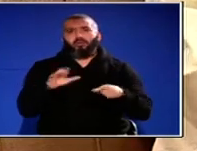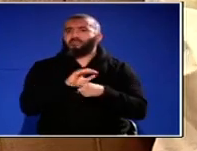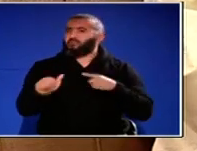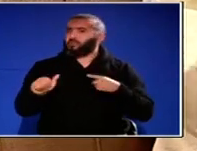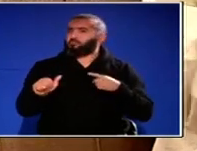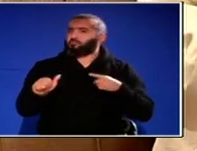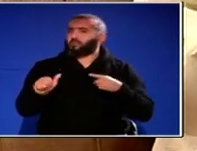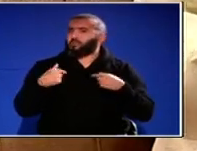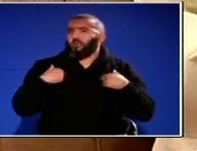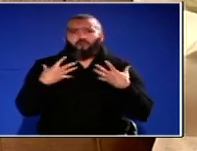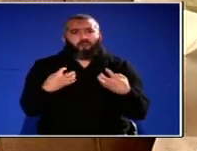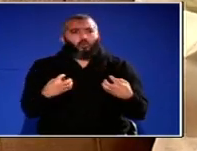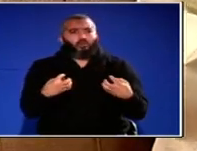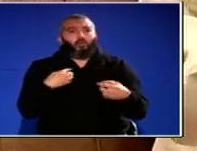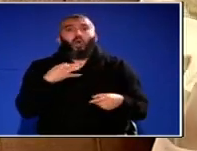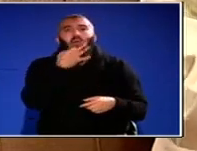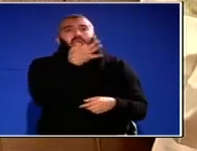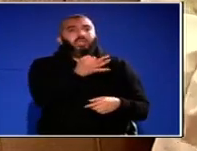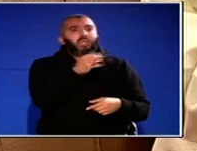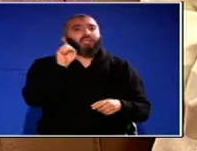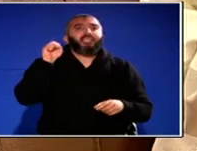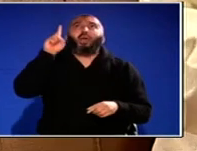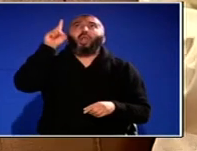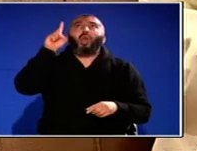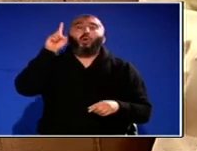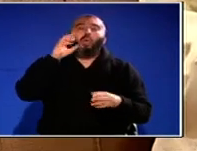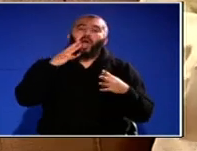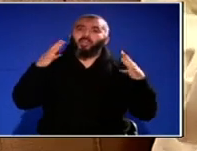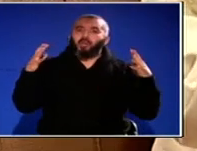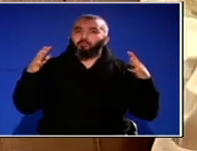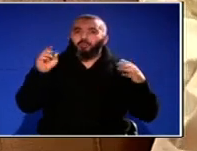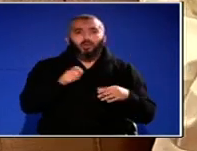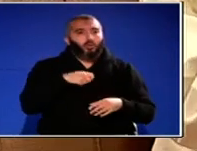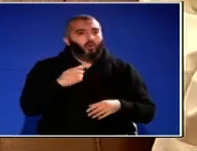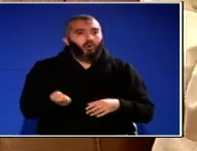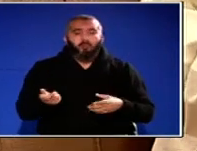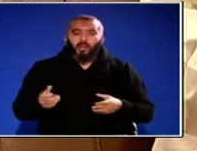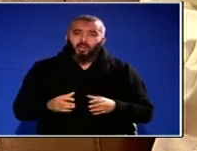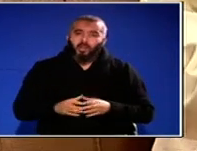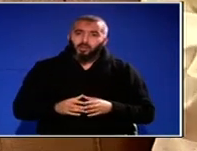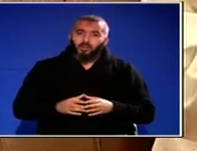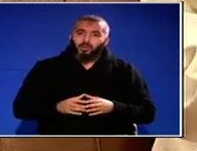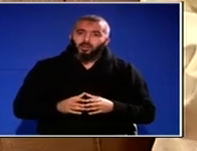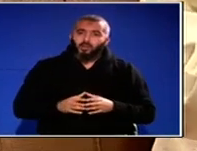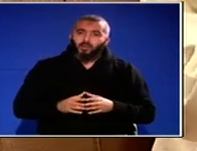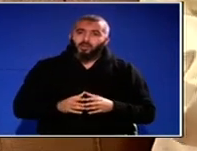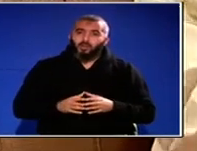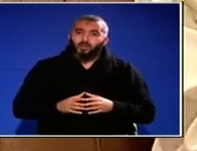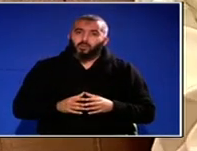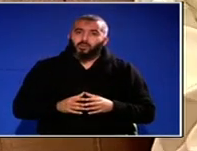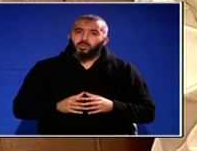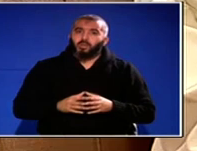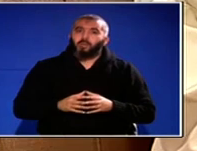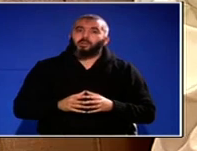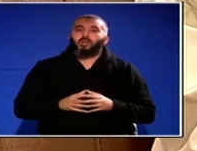شئت. أنا قلت صدق الله العظيم، وبلغ رسوله النبي المصطفى الكريم، وبه مؤمنون ومصدقون، ولا حول ولا